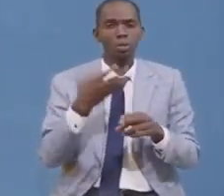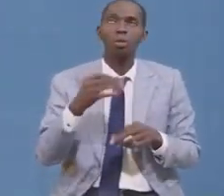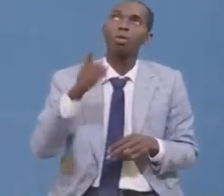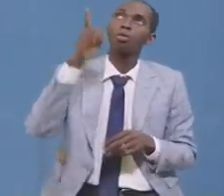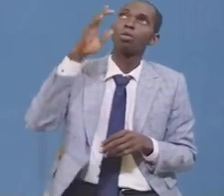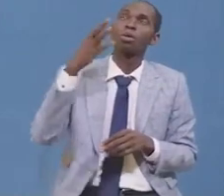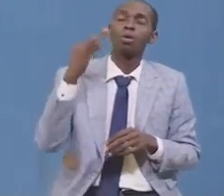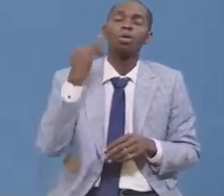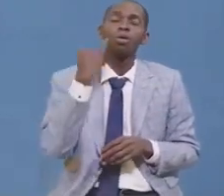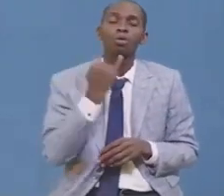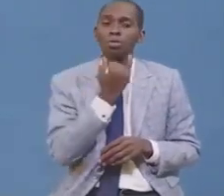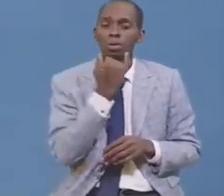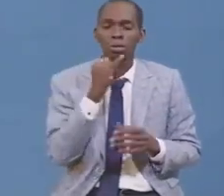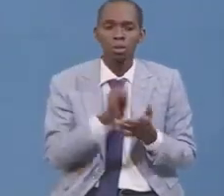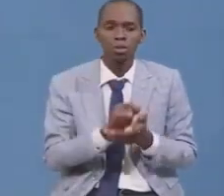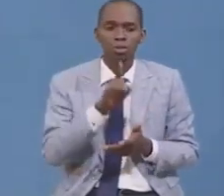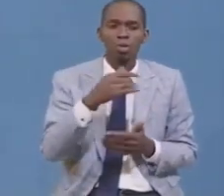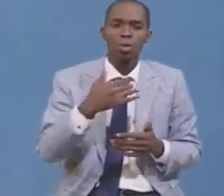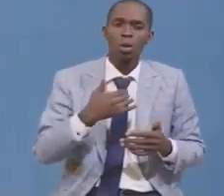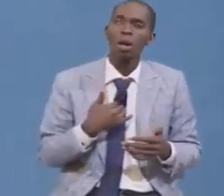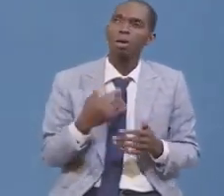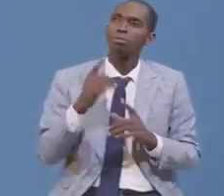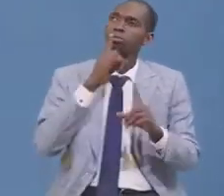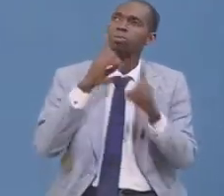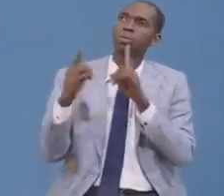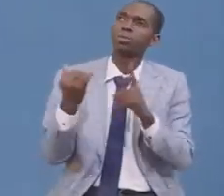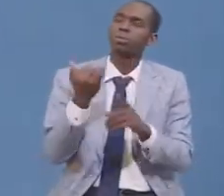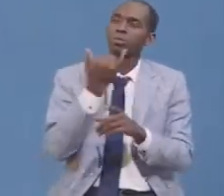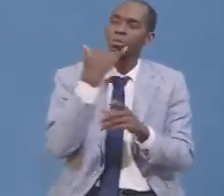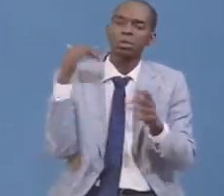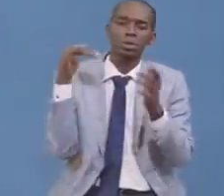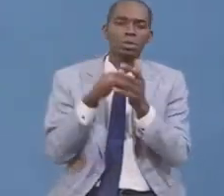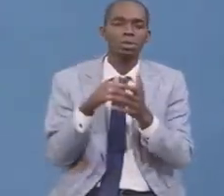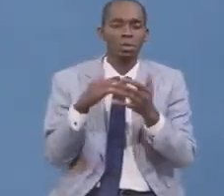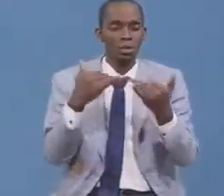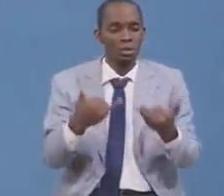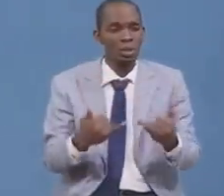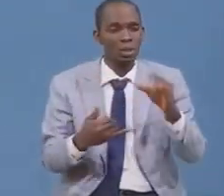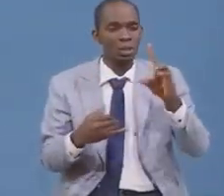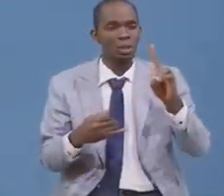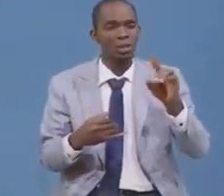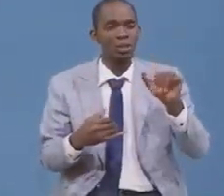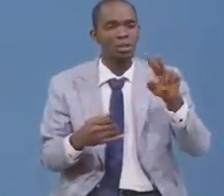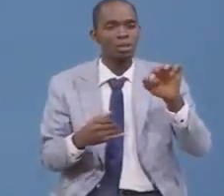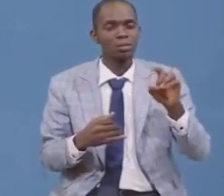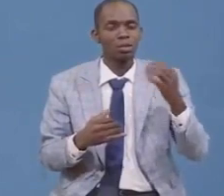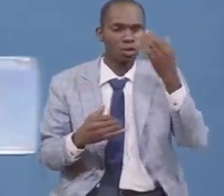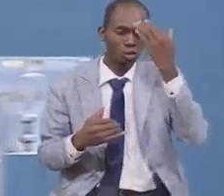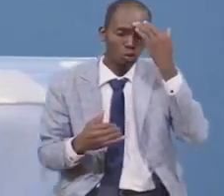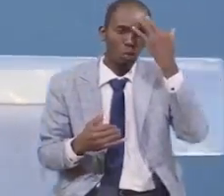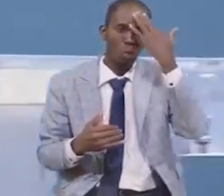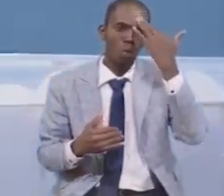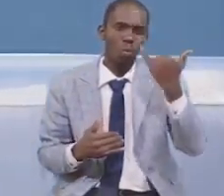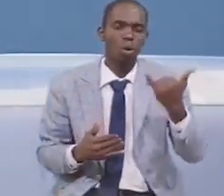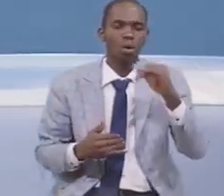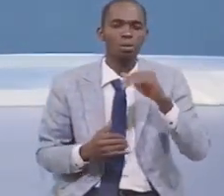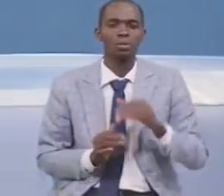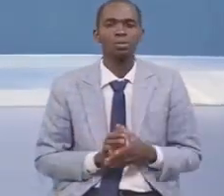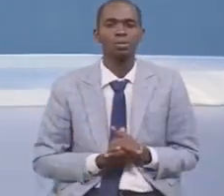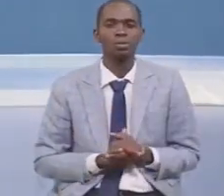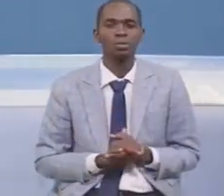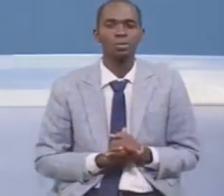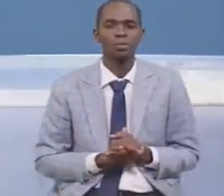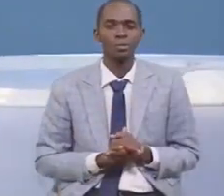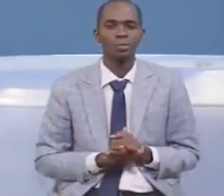defied. Now he knows why. అతను అంటూ ఉన్నాడు, నీవు ఏ దేవుని అవమానపరుస్తున్నావో అదే ఇజ్రాయేలు దేవుని పేరు మీద నేను